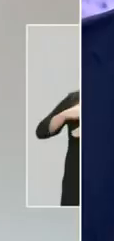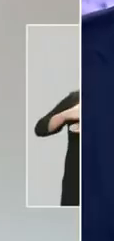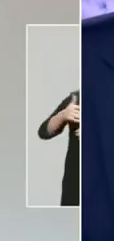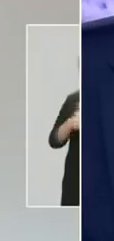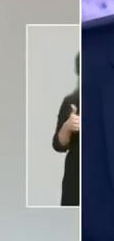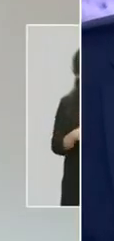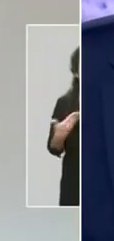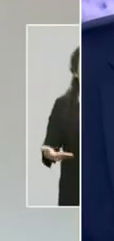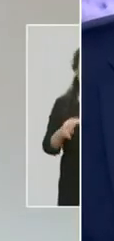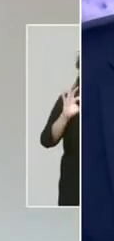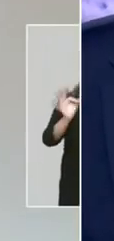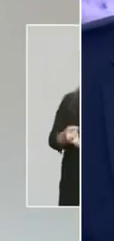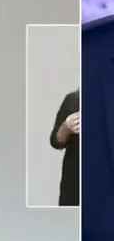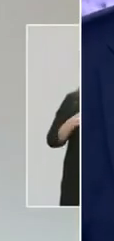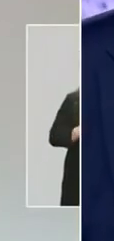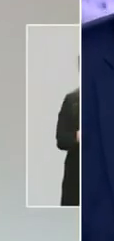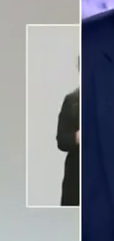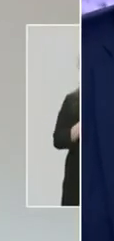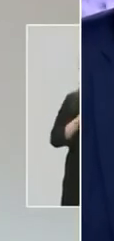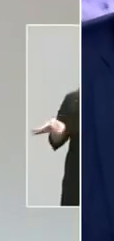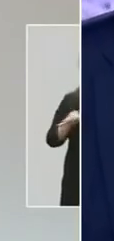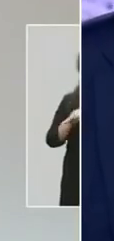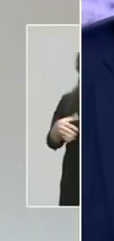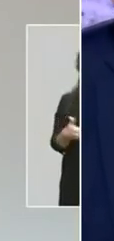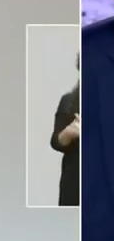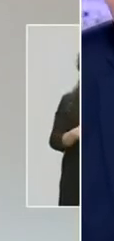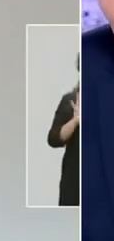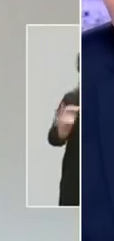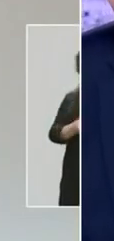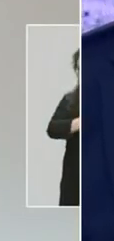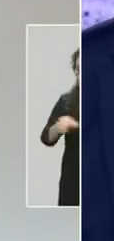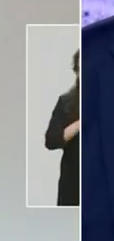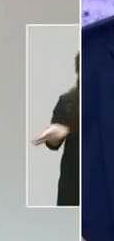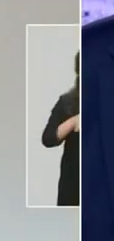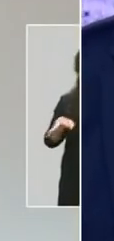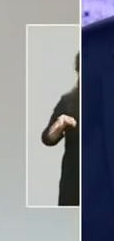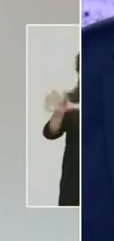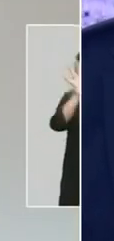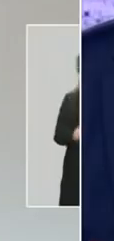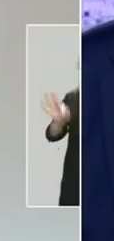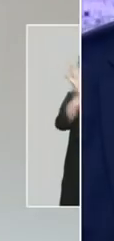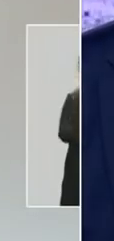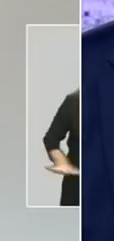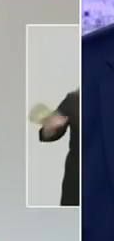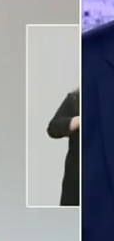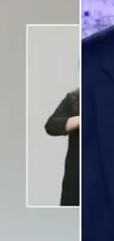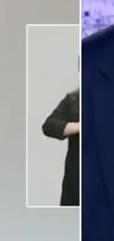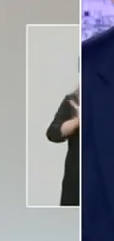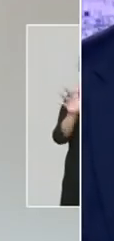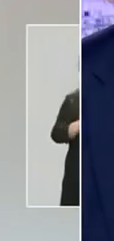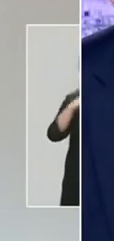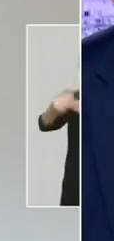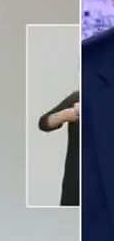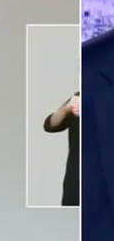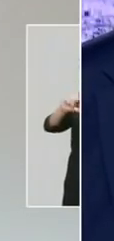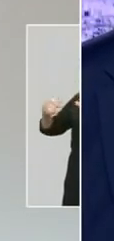alors qu'on en a eu la démonstration depuis les derniers mois, ce n'est pas la solution à tout, et ce n'est pas la solution universelle au Covid, et ce n'est pas la solution universelle